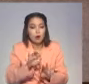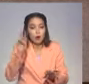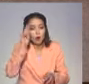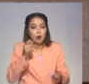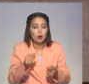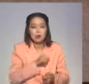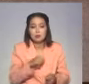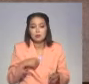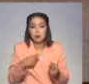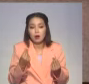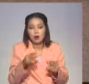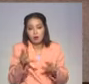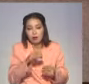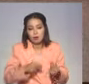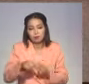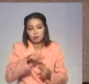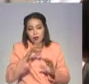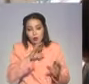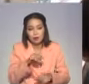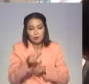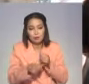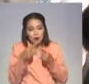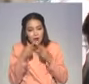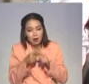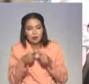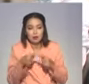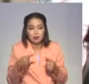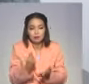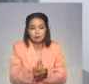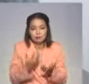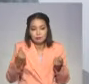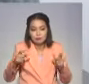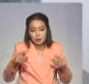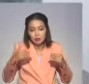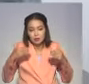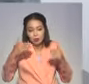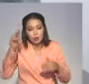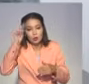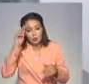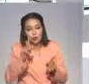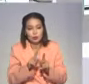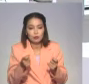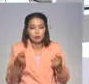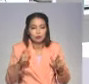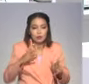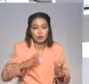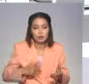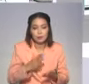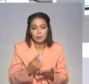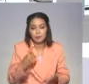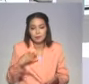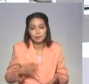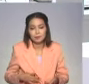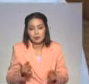өзін өзі қаржылай қамтамасыз етеді. Материалдық техникалық жабдықтар қымбаттағандықтан оқу ақысында көтеруге мәжбүр. Бірінші курс үшін